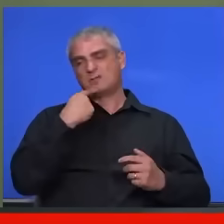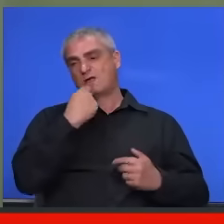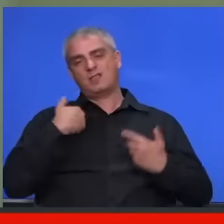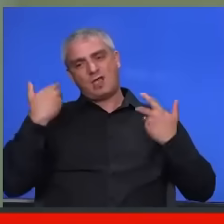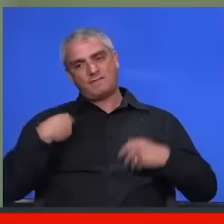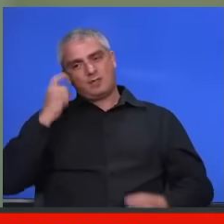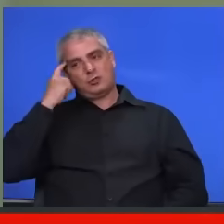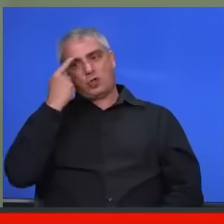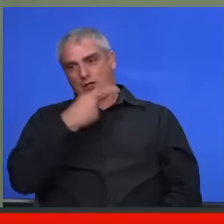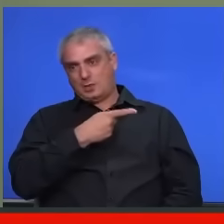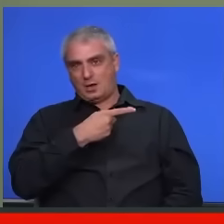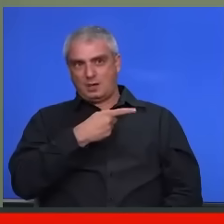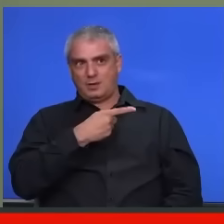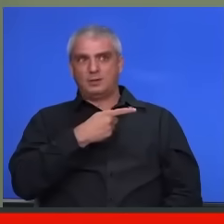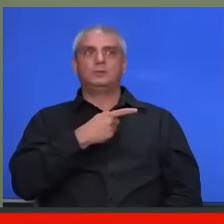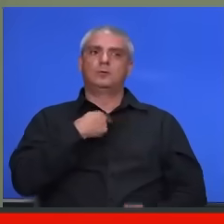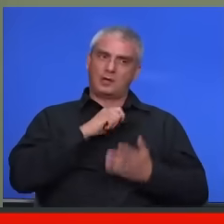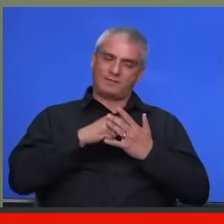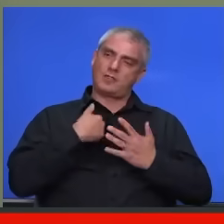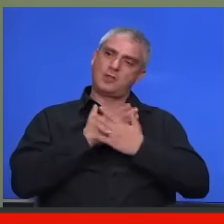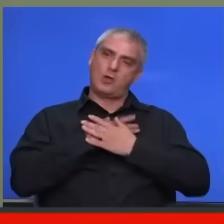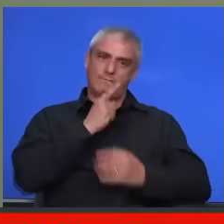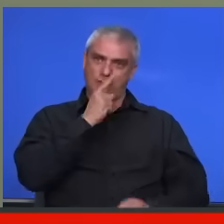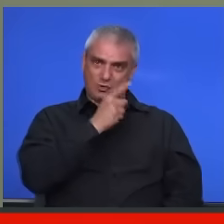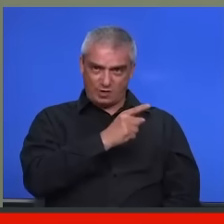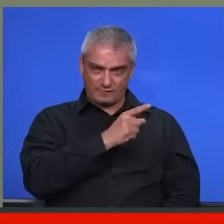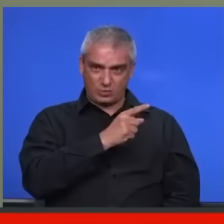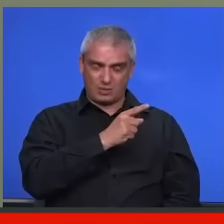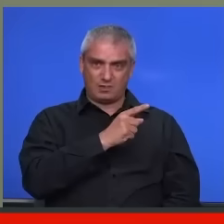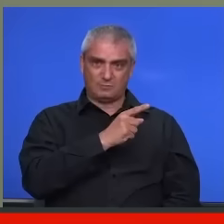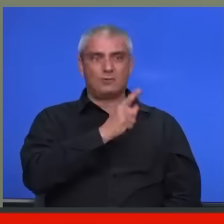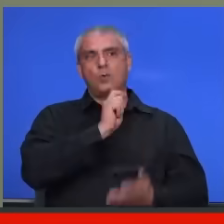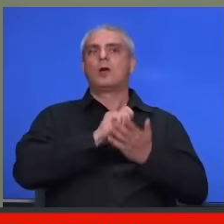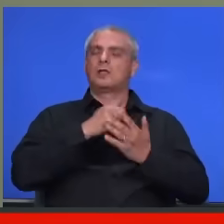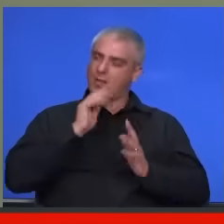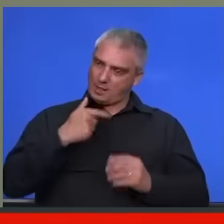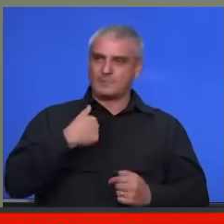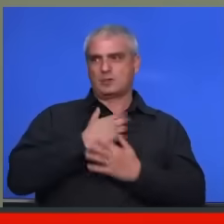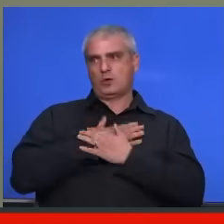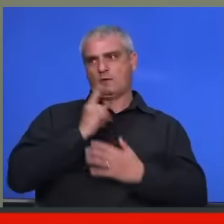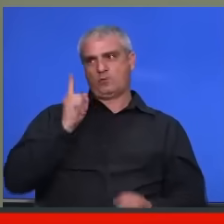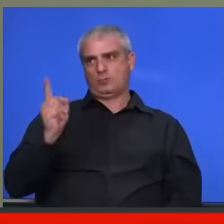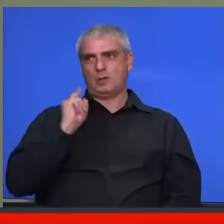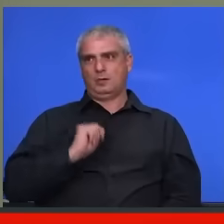לך. כתבה לו, אני אוהבת אותך. הוא כתב לה, גם אני אוהב אותך. זה